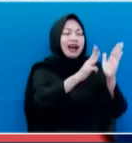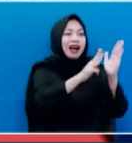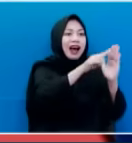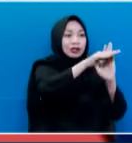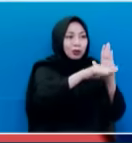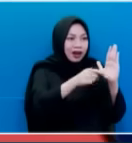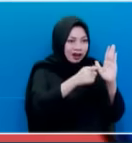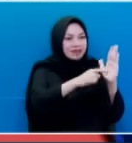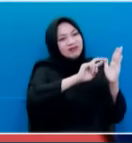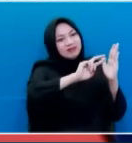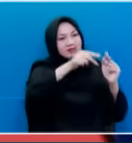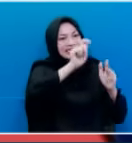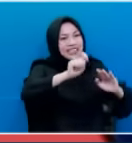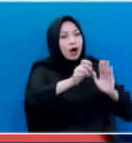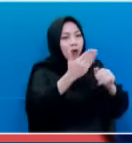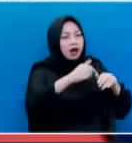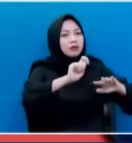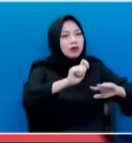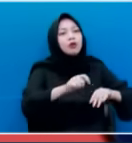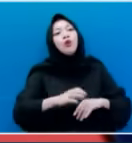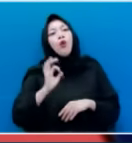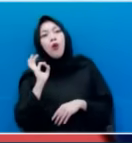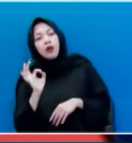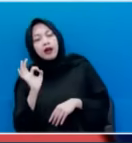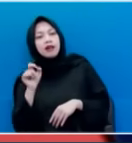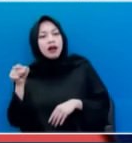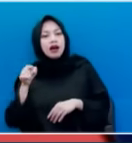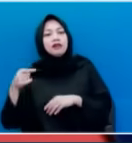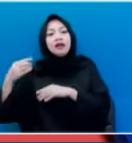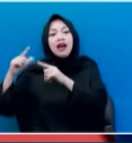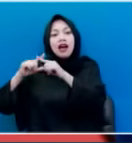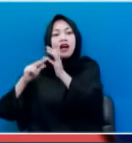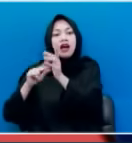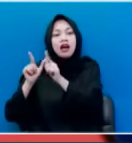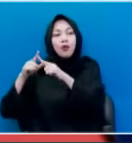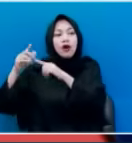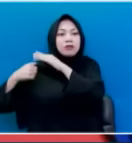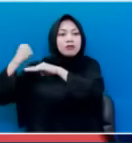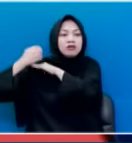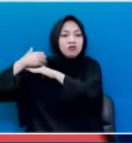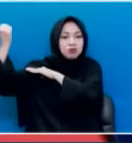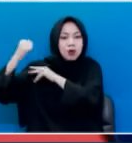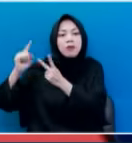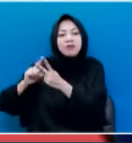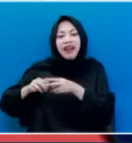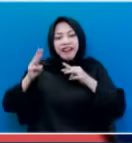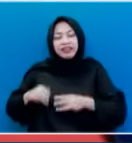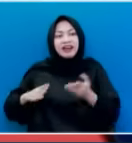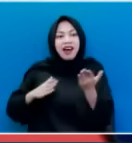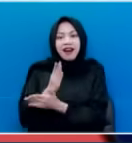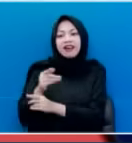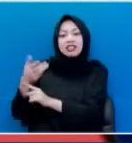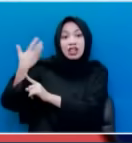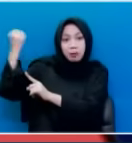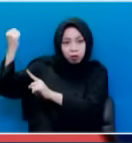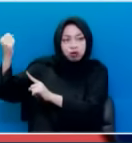yang dicopot dari jabatannya sebagai ketua MK, kemudian dia nyatakan melanggar etik, tidak cukup sampai di situ, tapi tetap harus